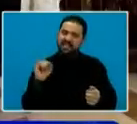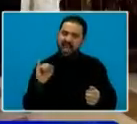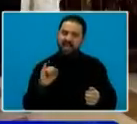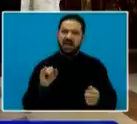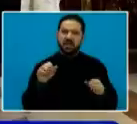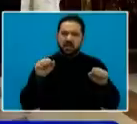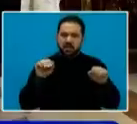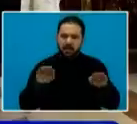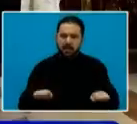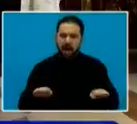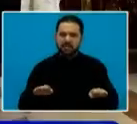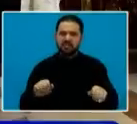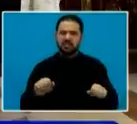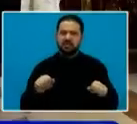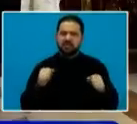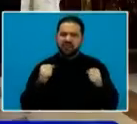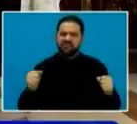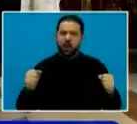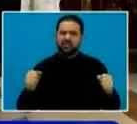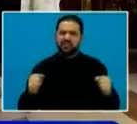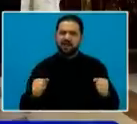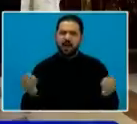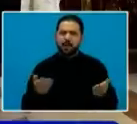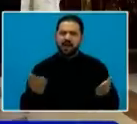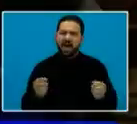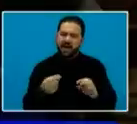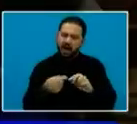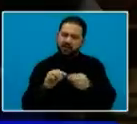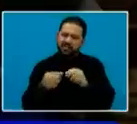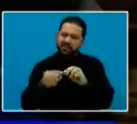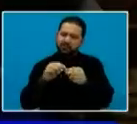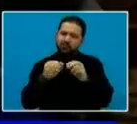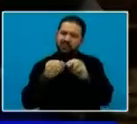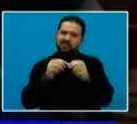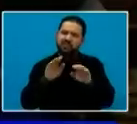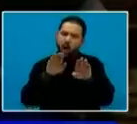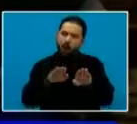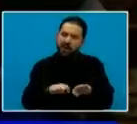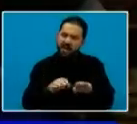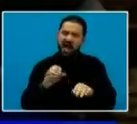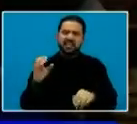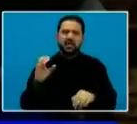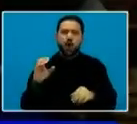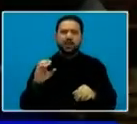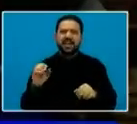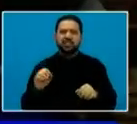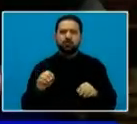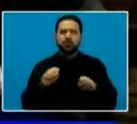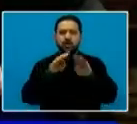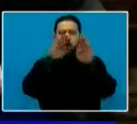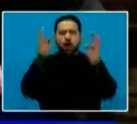ideile de bază, ideile forță, pe care le-au țesut apoi și le-au aplicat în contextul în care au trăit. Astfel